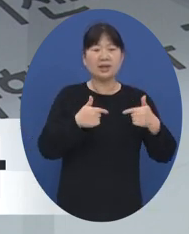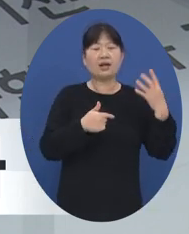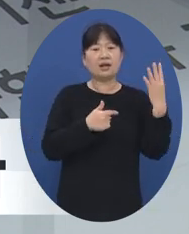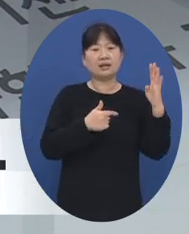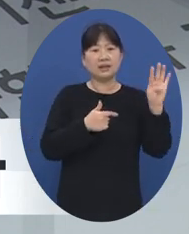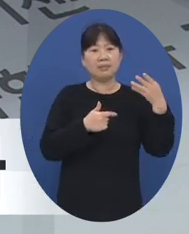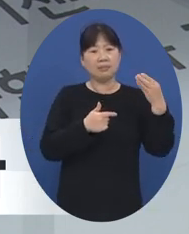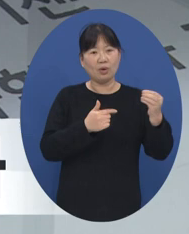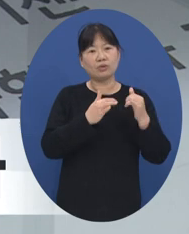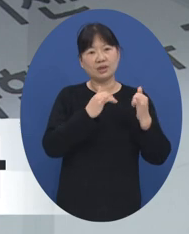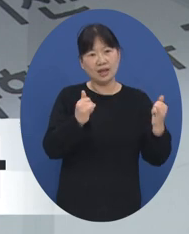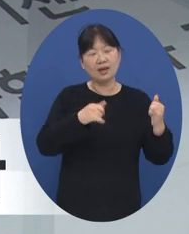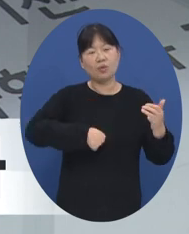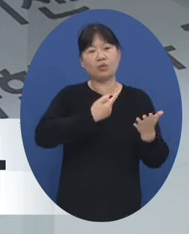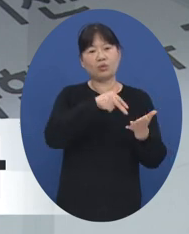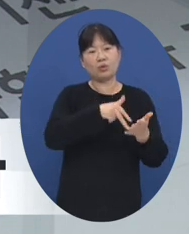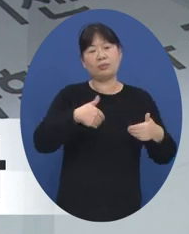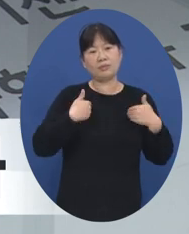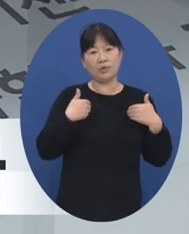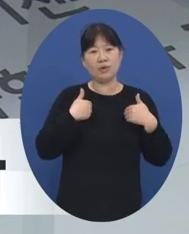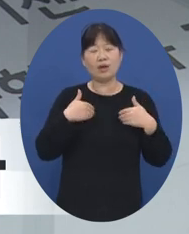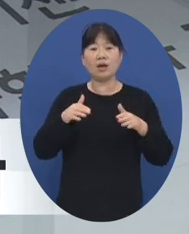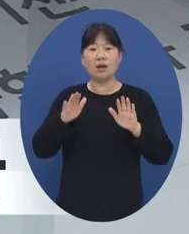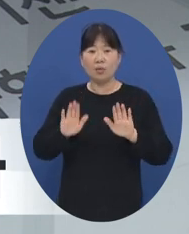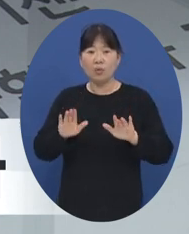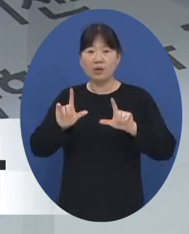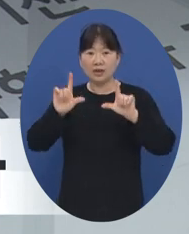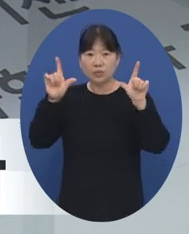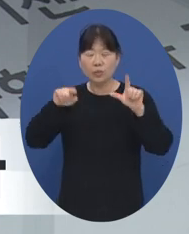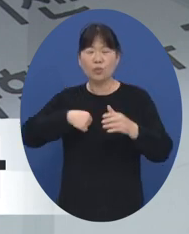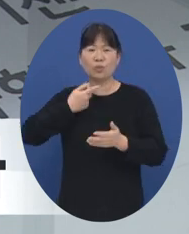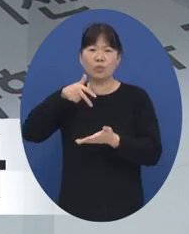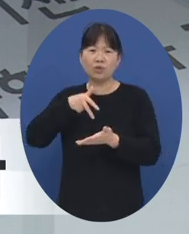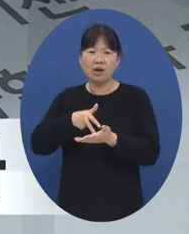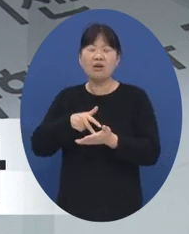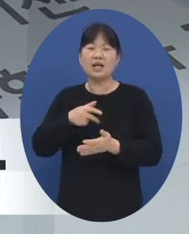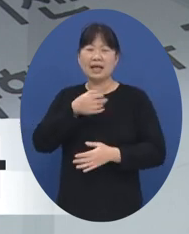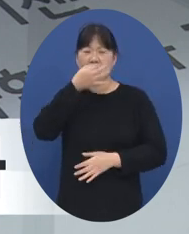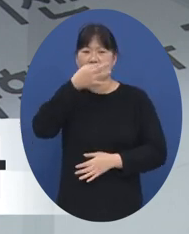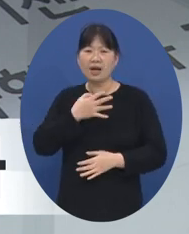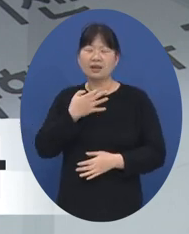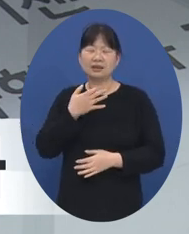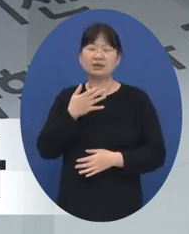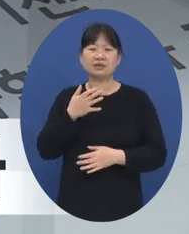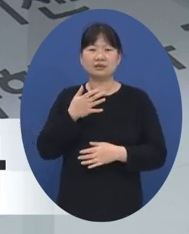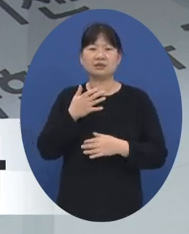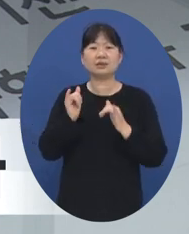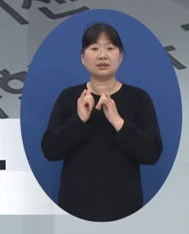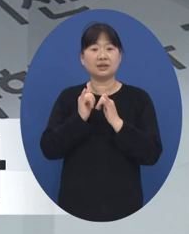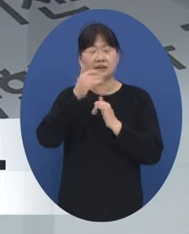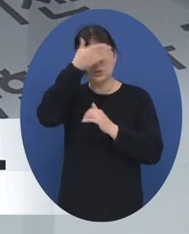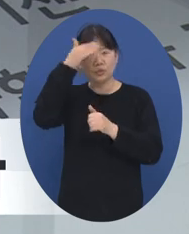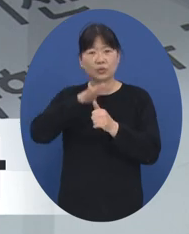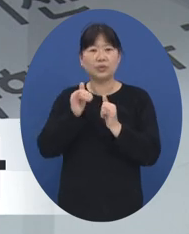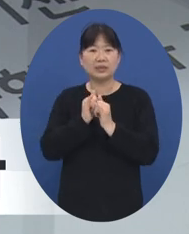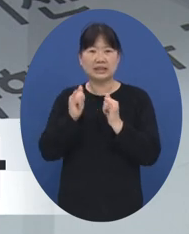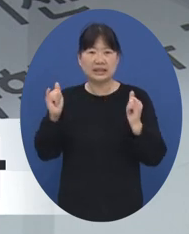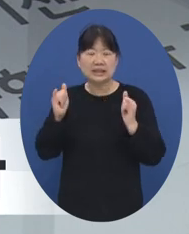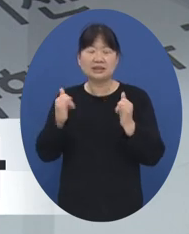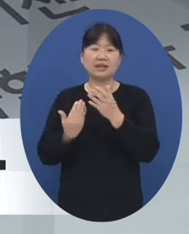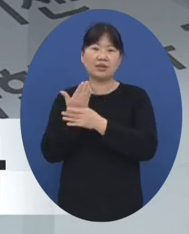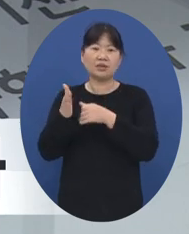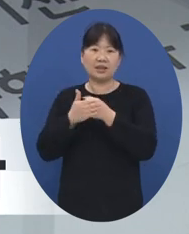그렇습니다. 해가 바뀌면서 올해도 어김없이 홀로서기에 힘겨워하는 미성년자들이 생겨날 텐데요. 최지연 기자가 이들을